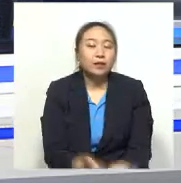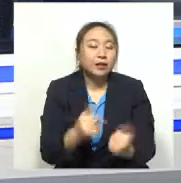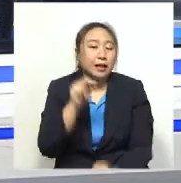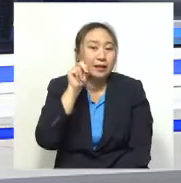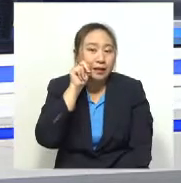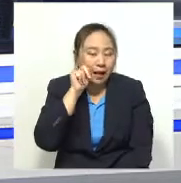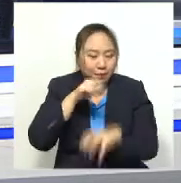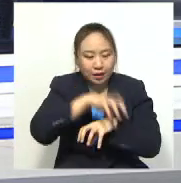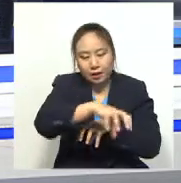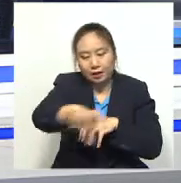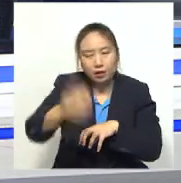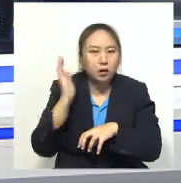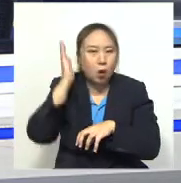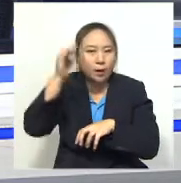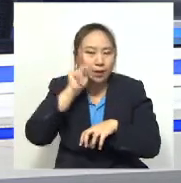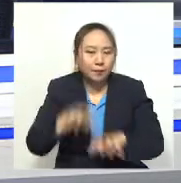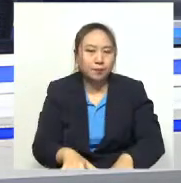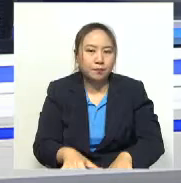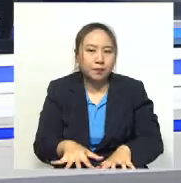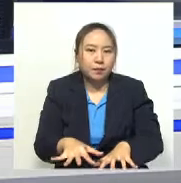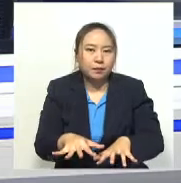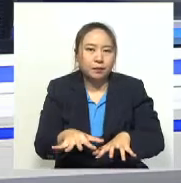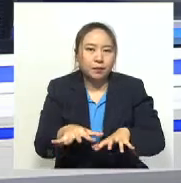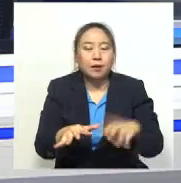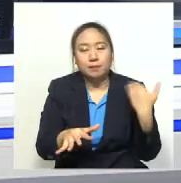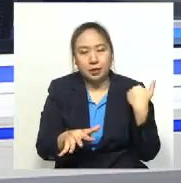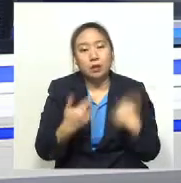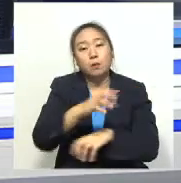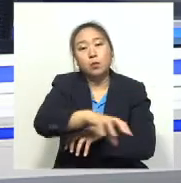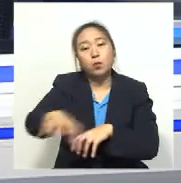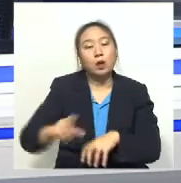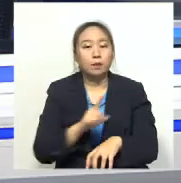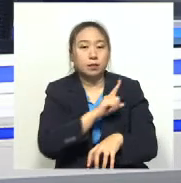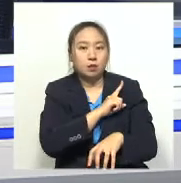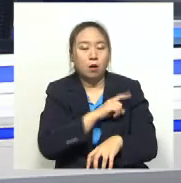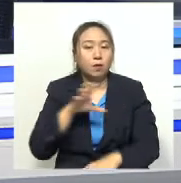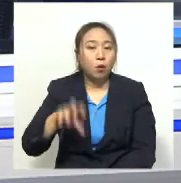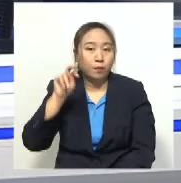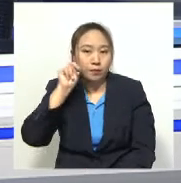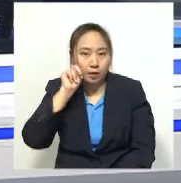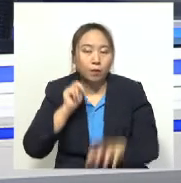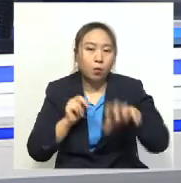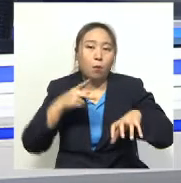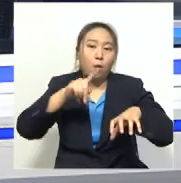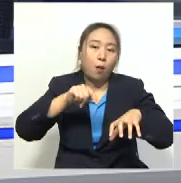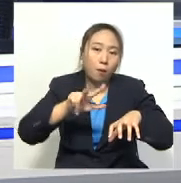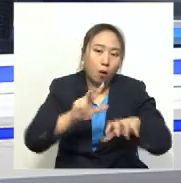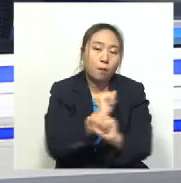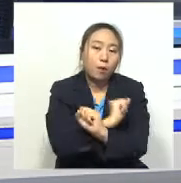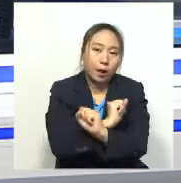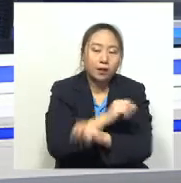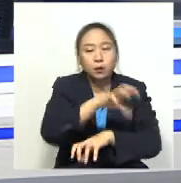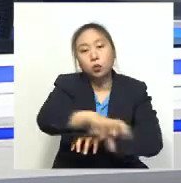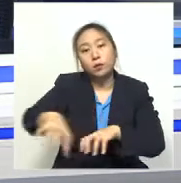ที่เนี่ยจะมีระดับน้ำที่ปรับเพิ่มขึ้นเป็นระยะนะคะถึงแม้ว่าหน่วยงานที่เกี่ยวข้องไม่ว่าจะเป็นกรมชลหรือว่ากรมป้องกันและบรรเทาสาธารณภั